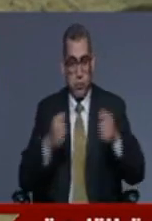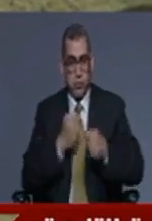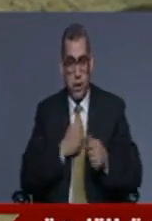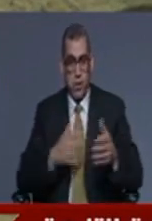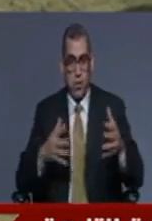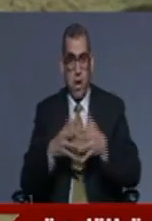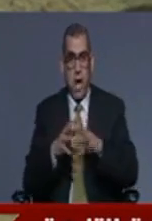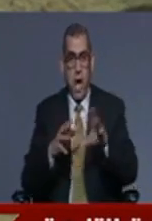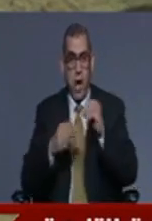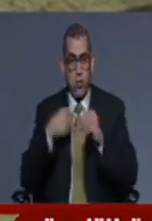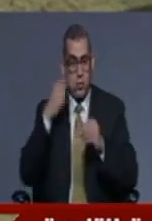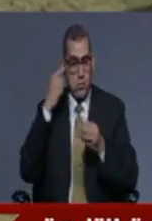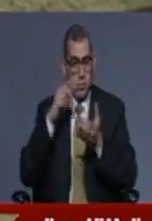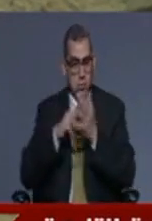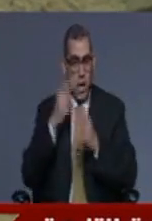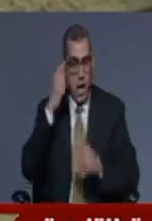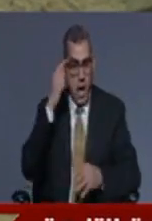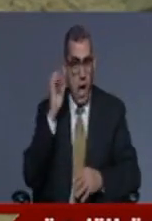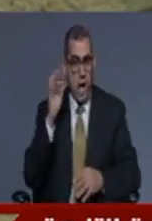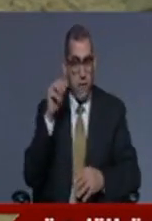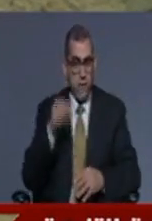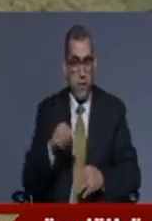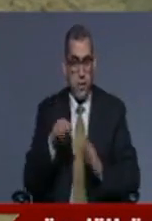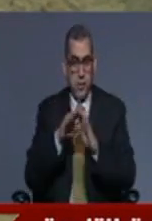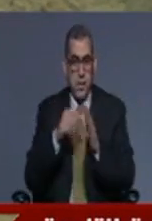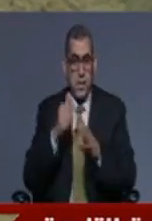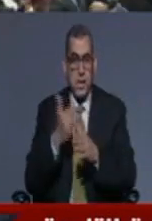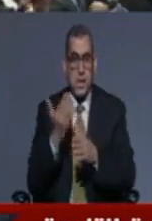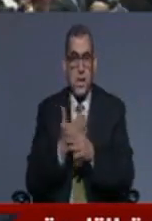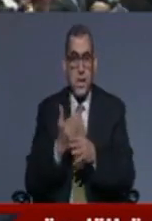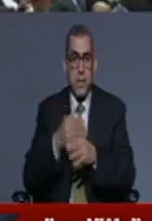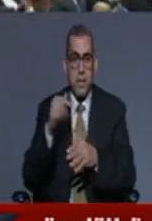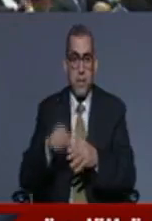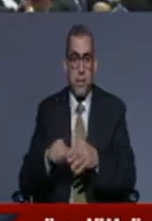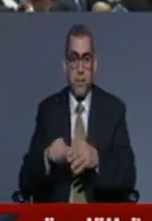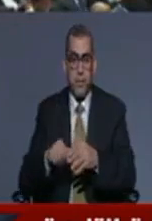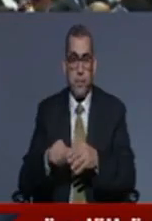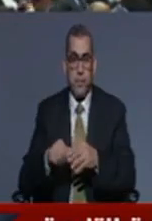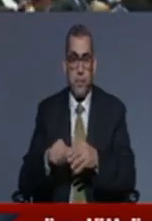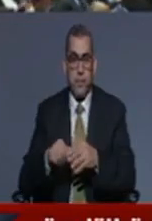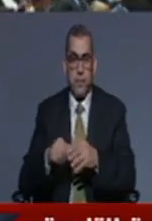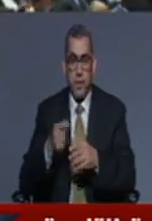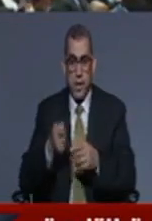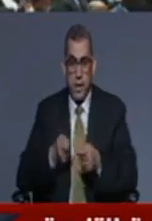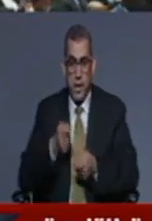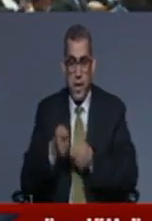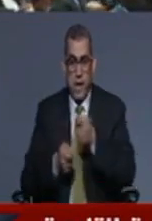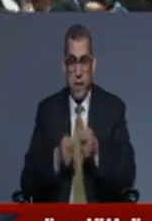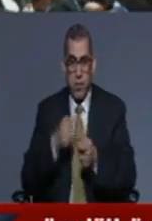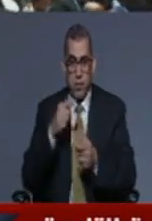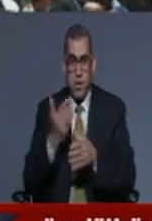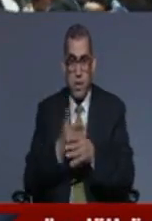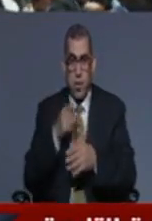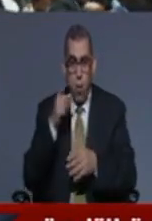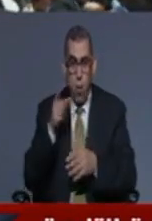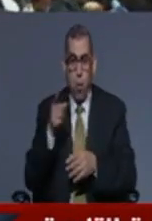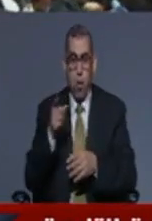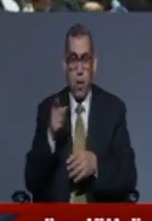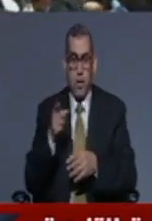نعلم جميعا أن من يسدد أو يدفع المال هو من